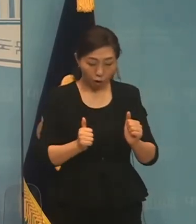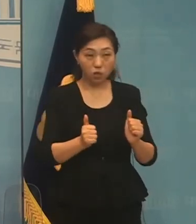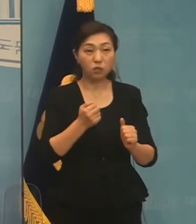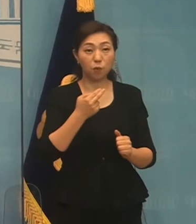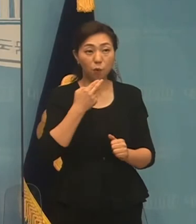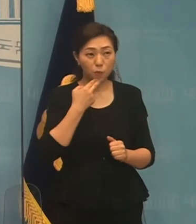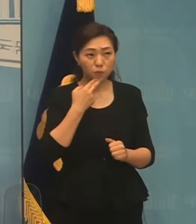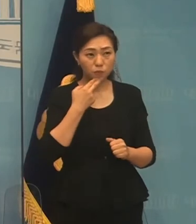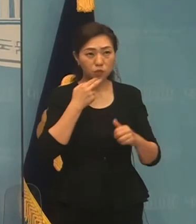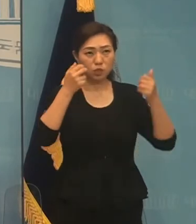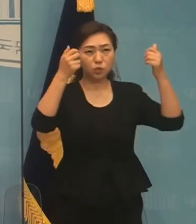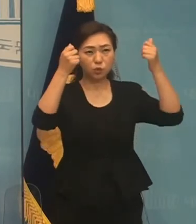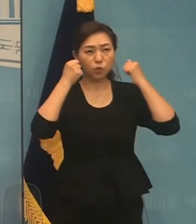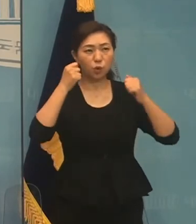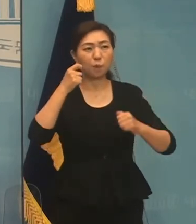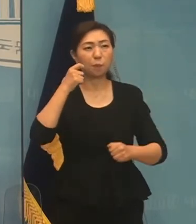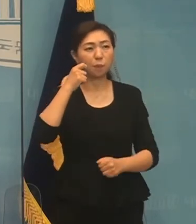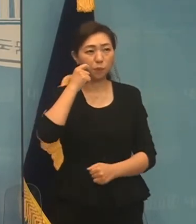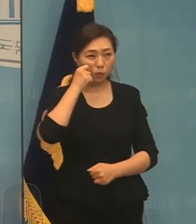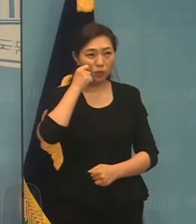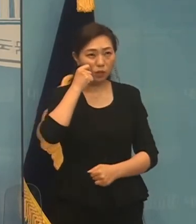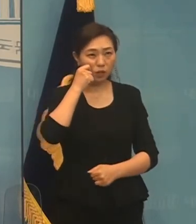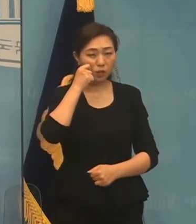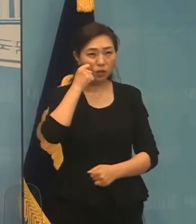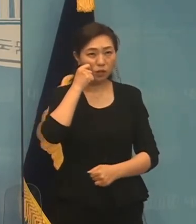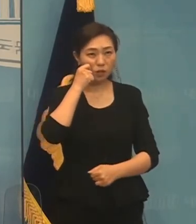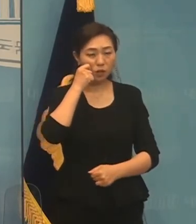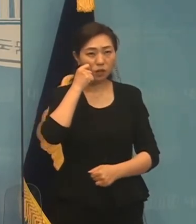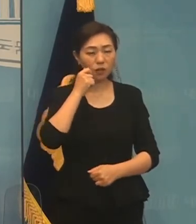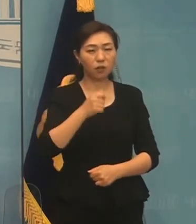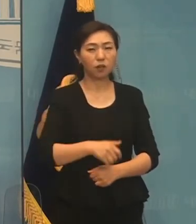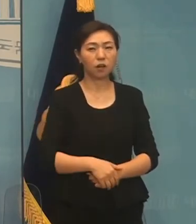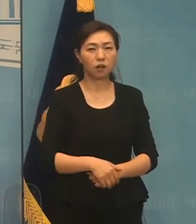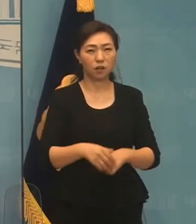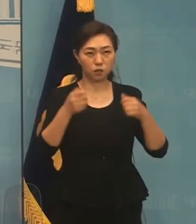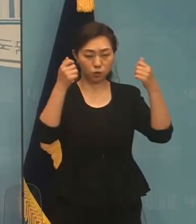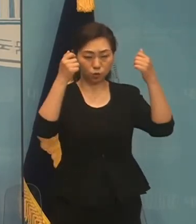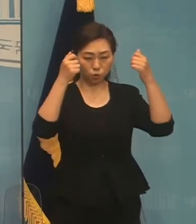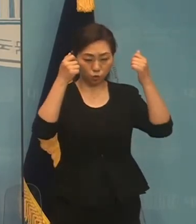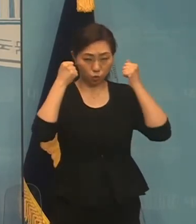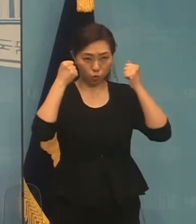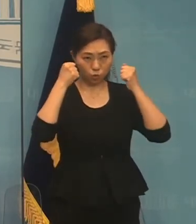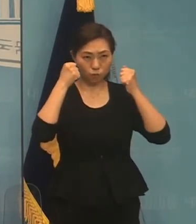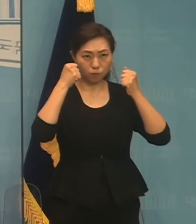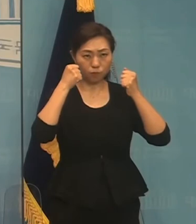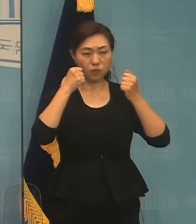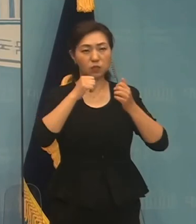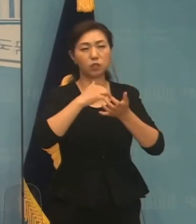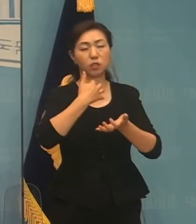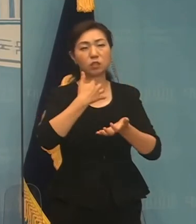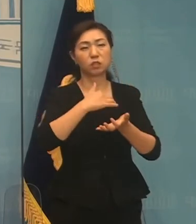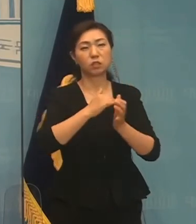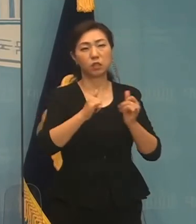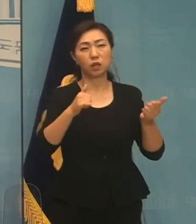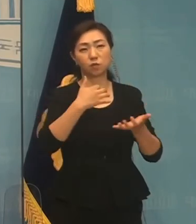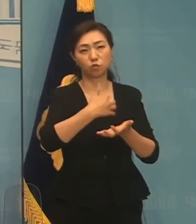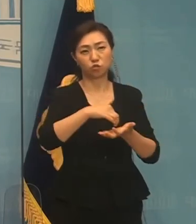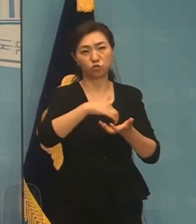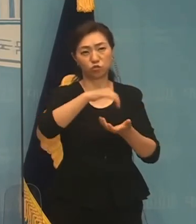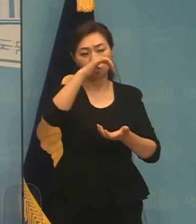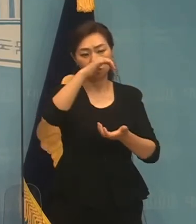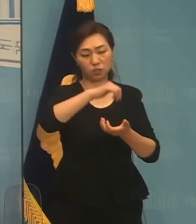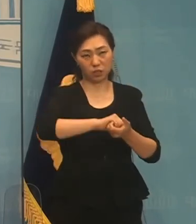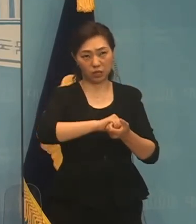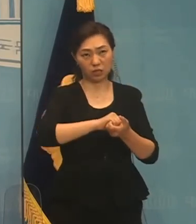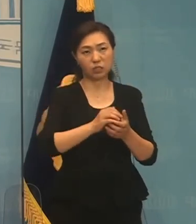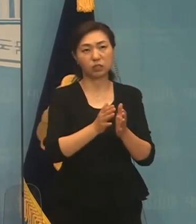졸업을 할 수 없는 졸업 증원제를 실시하겠습니다. 하나,